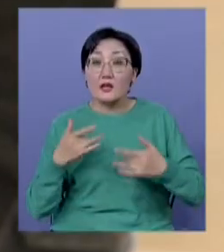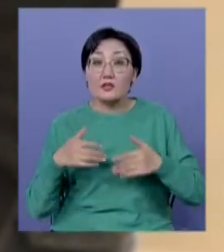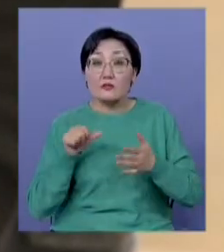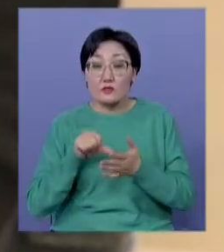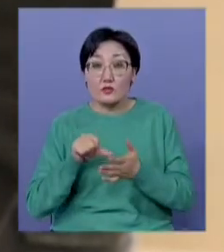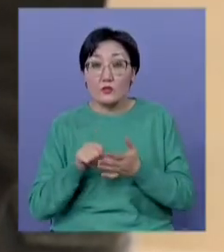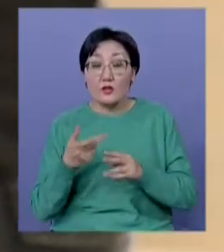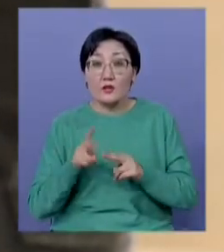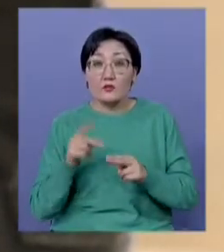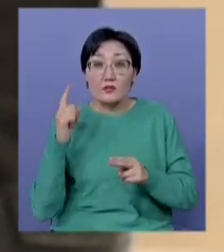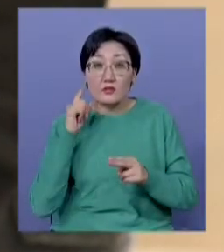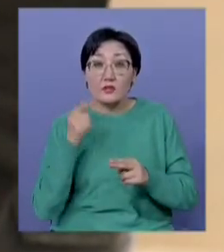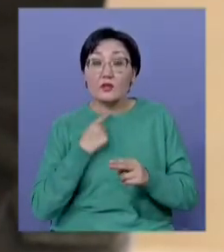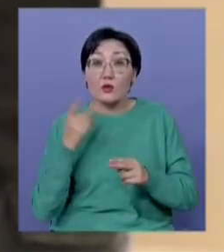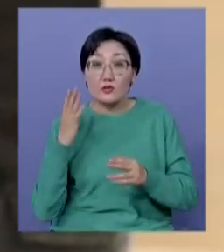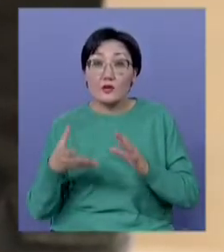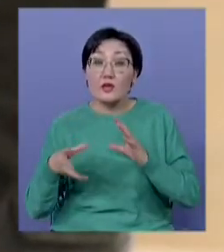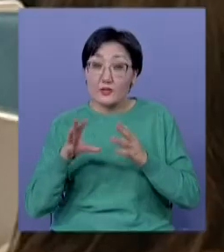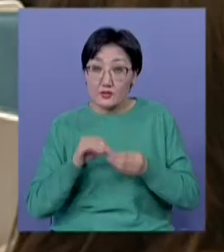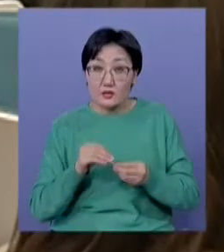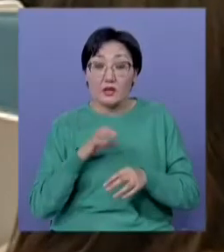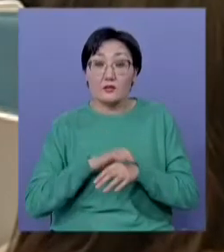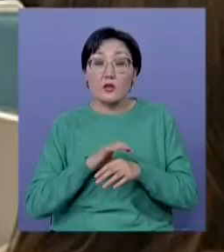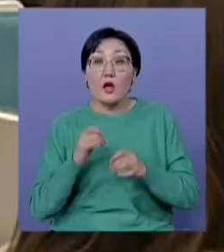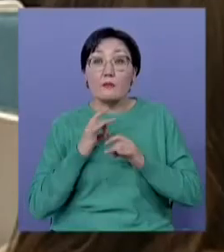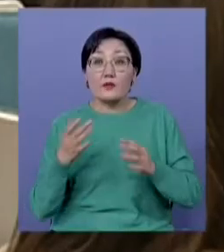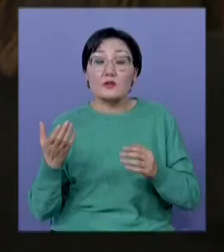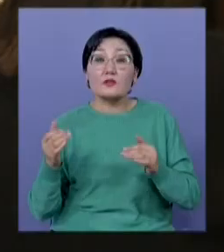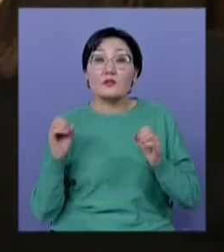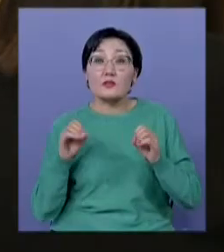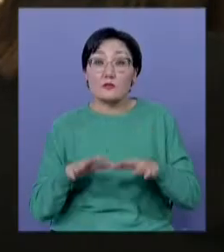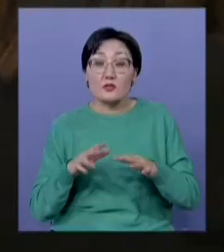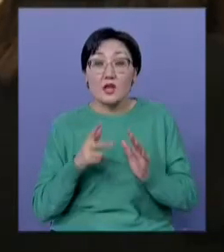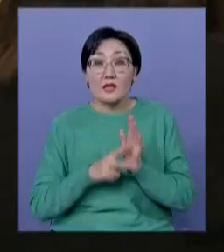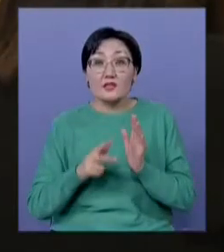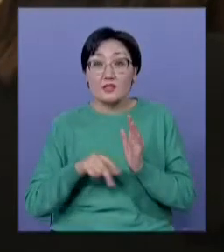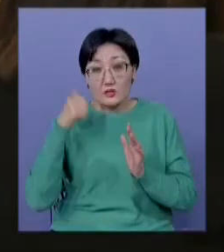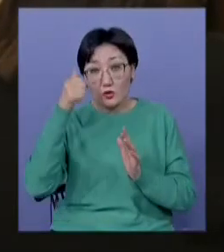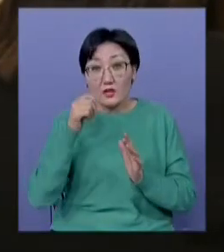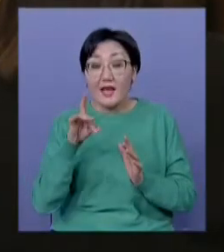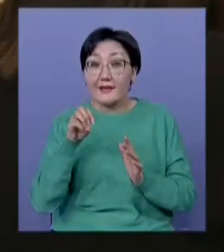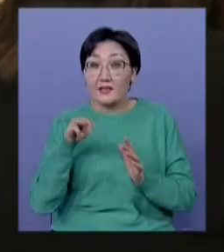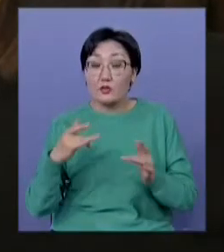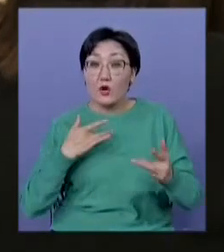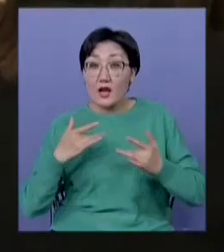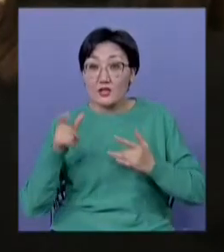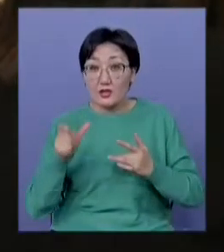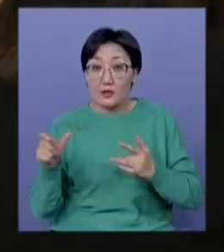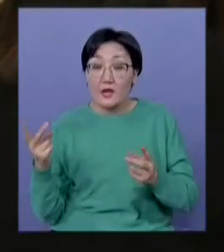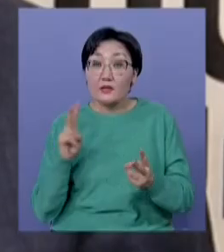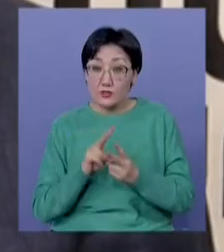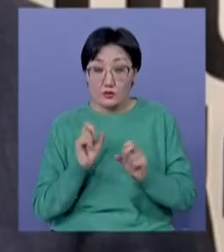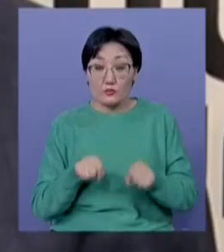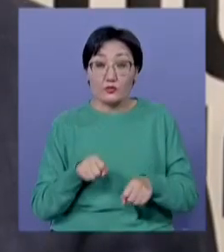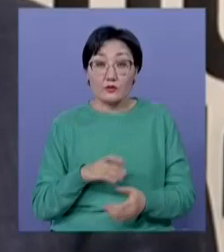Жеңімпаз тыңдаушылардың дауыс беру нәтижесі арқылы анықталады. Мерекелік кешке келгендерге 80-ші жылдардағы ретро әншілермен кездесуіне мүмкіндік